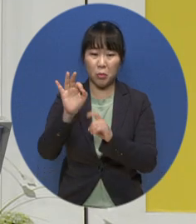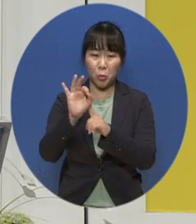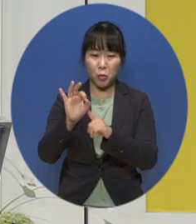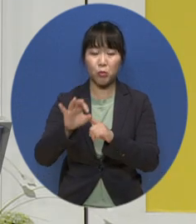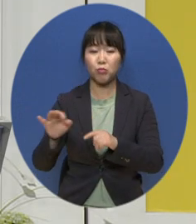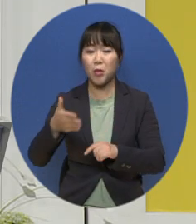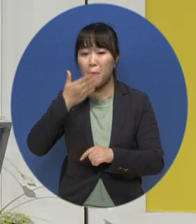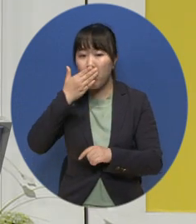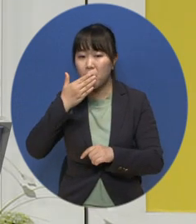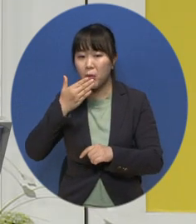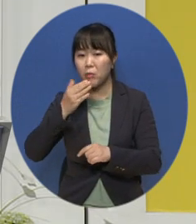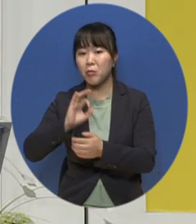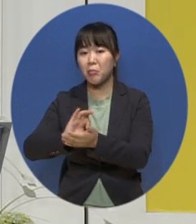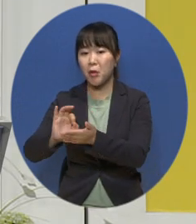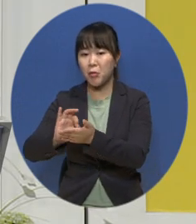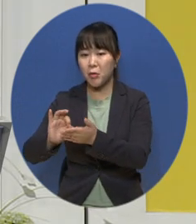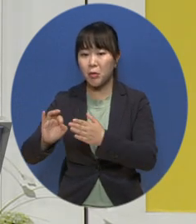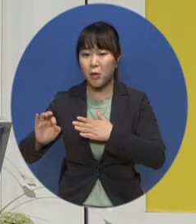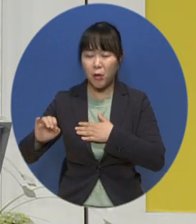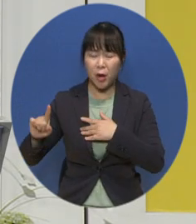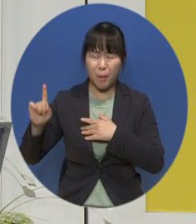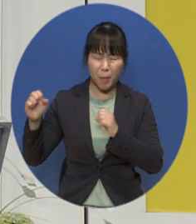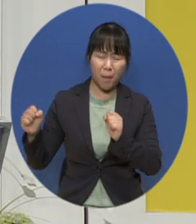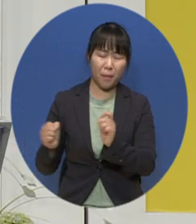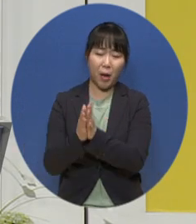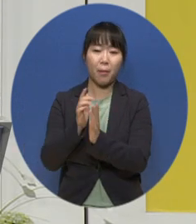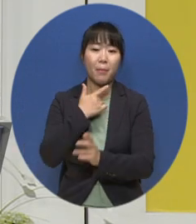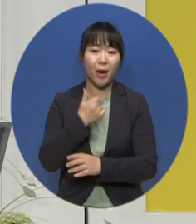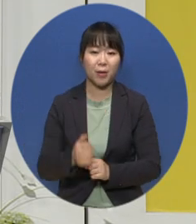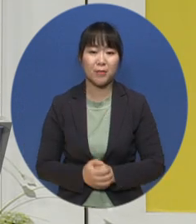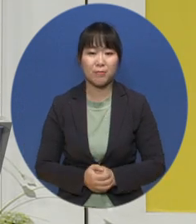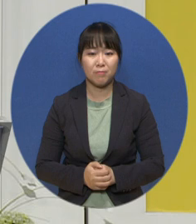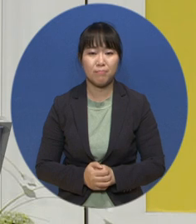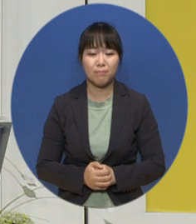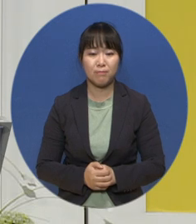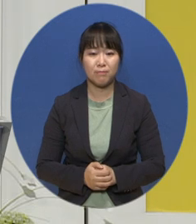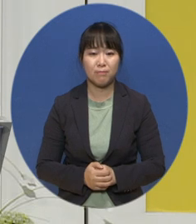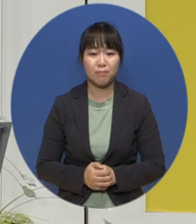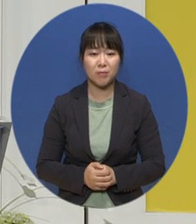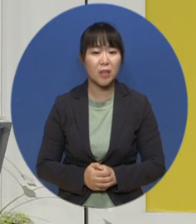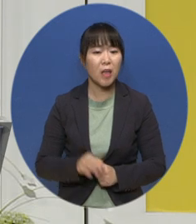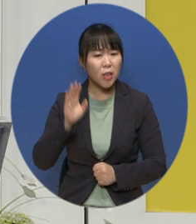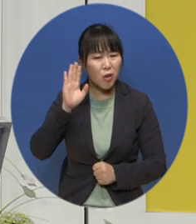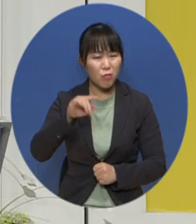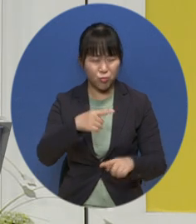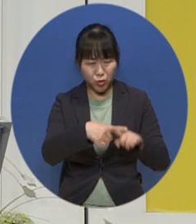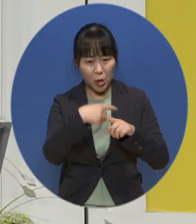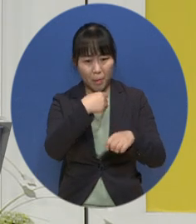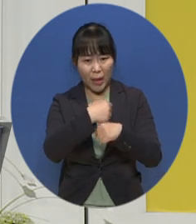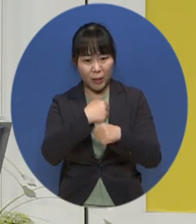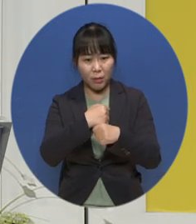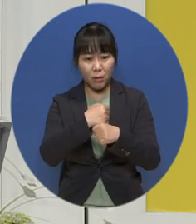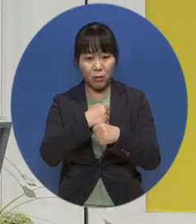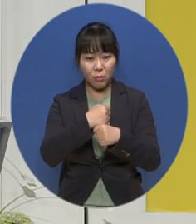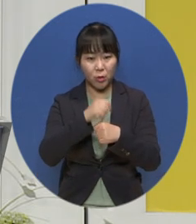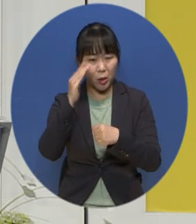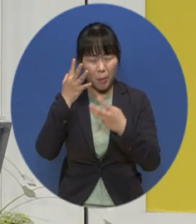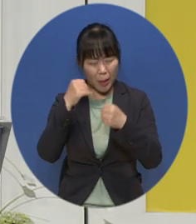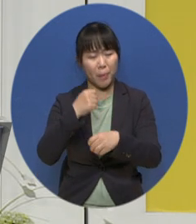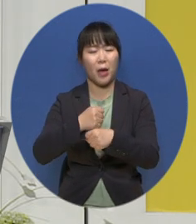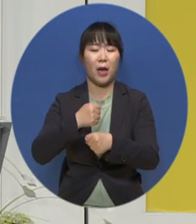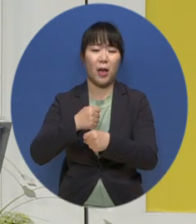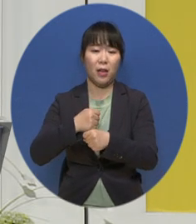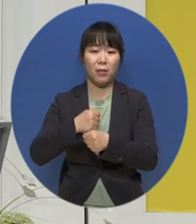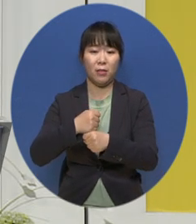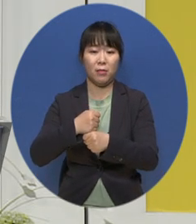무상급식 에서 물어 가지고 이제부터 거 든 요 어떻게 그래요 근데 그 1회 부터 이제 막 무조건 만들겠어 조선 말 만듭니다